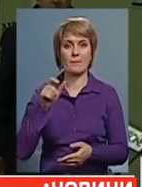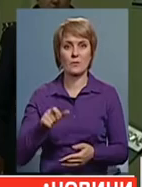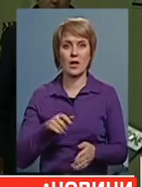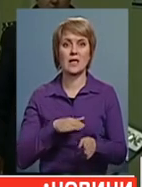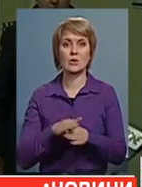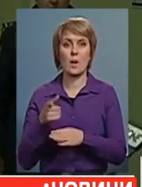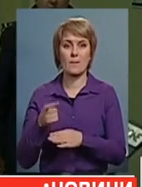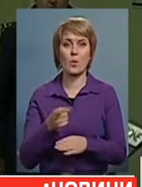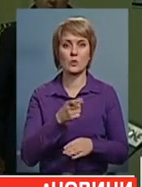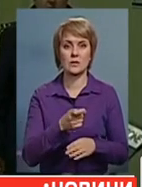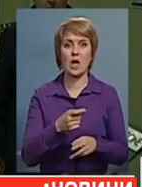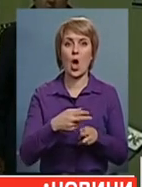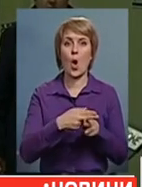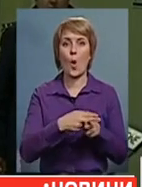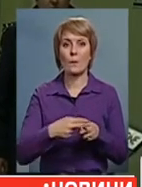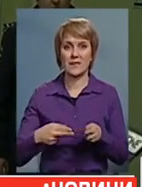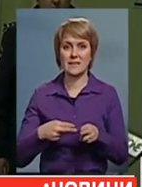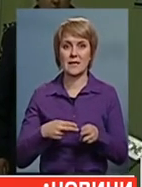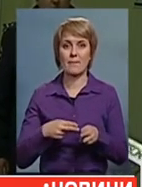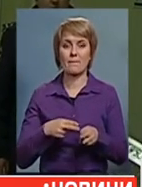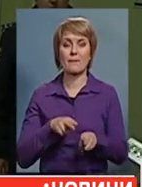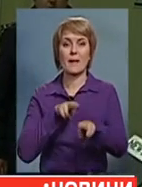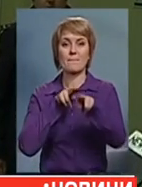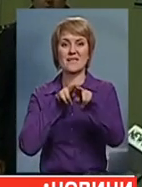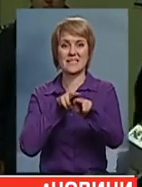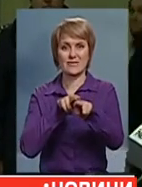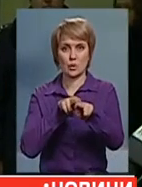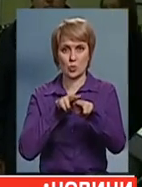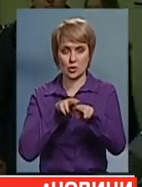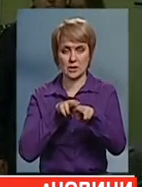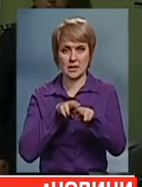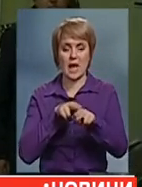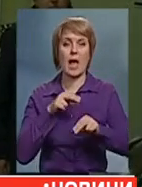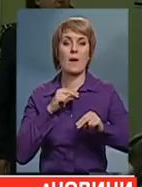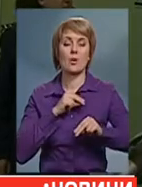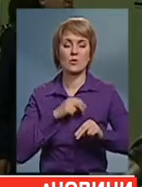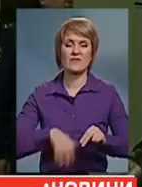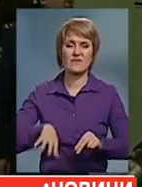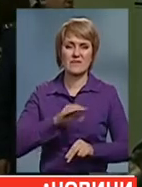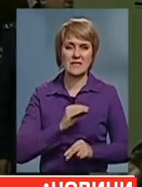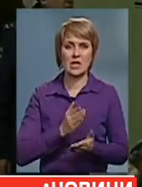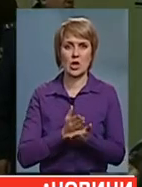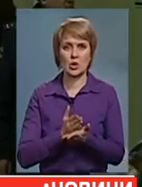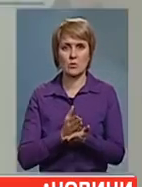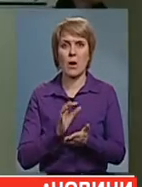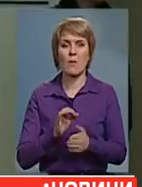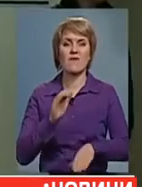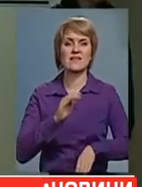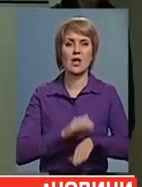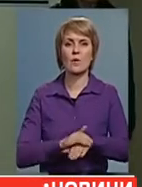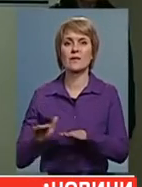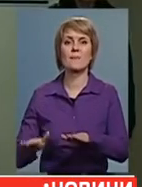здійснював послугу з обрізом мисливської рушниці підняти всі працюють служби по встановлення місцезнаходження